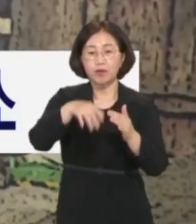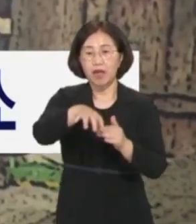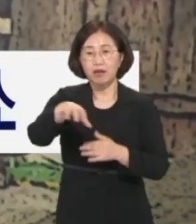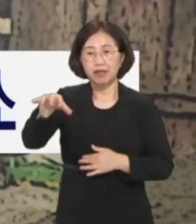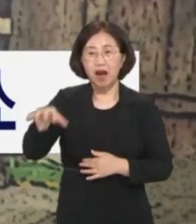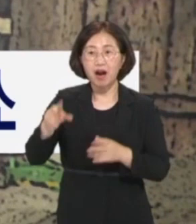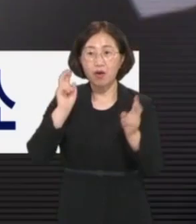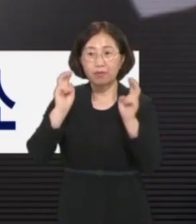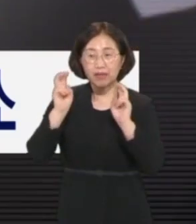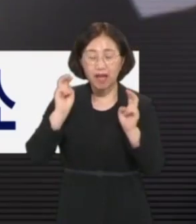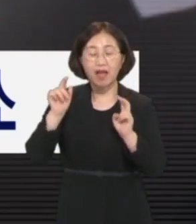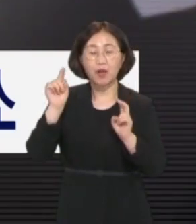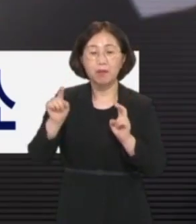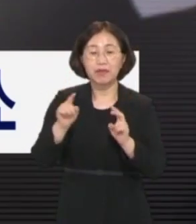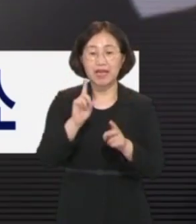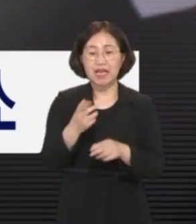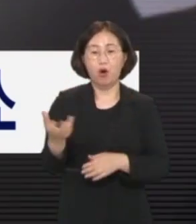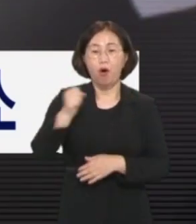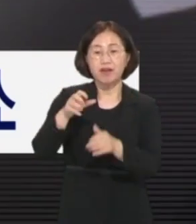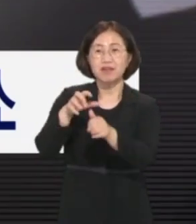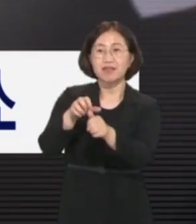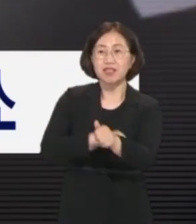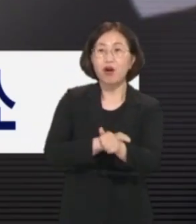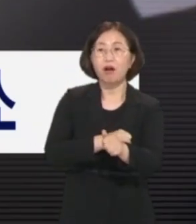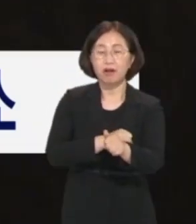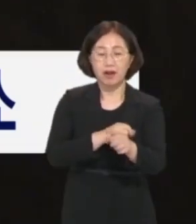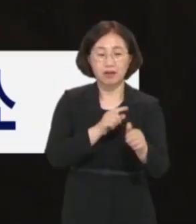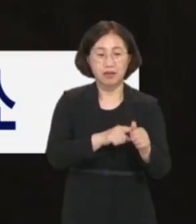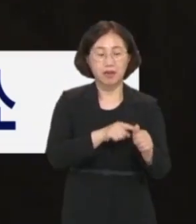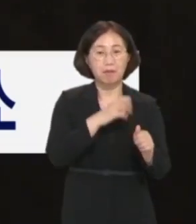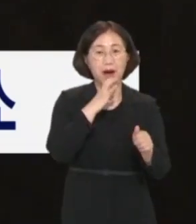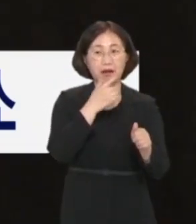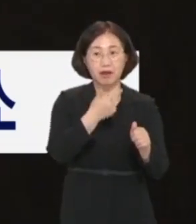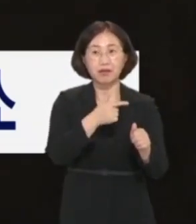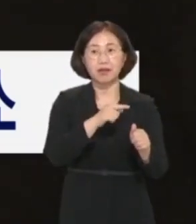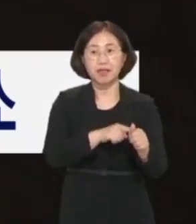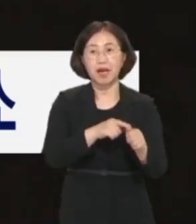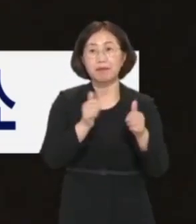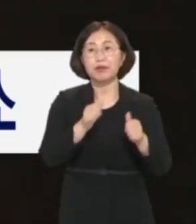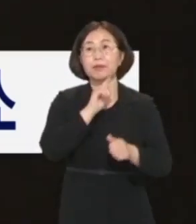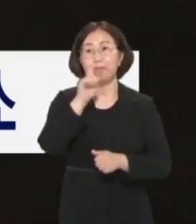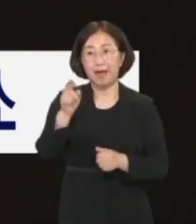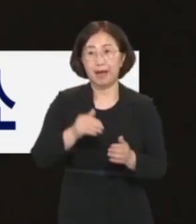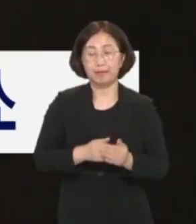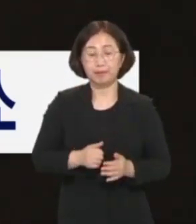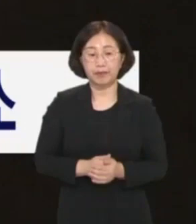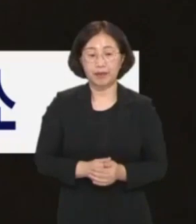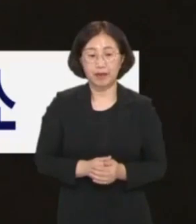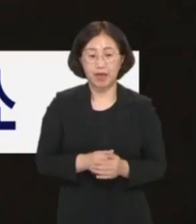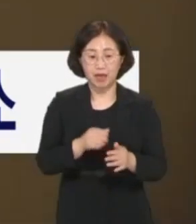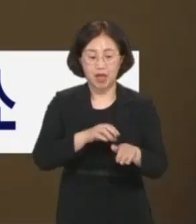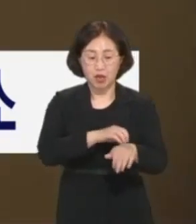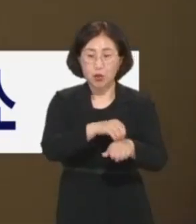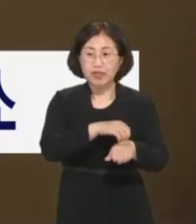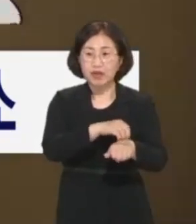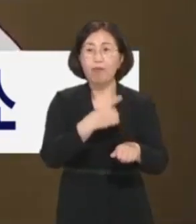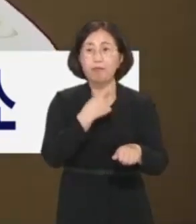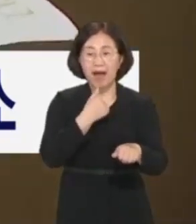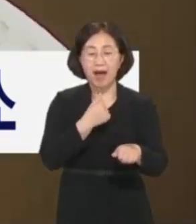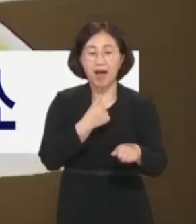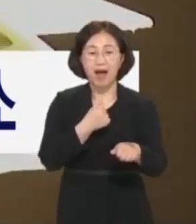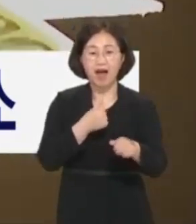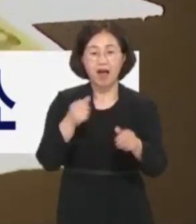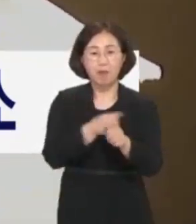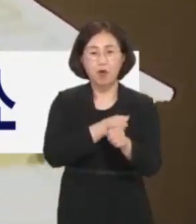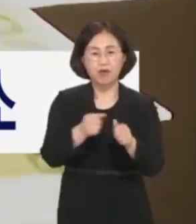현장 업체들로부터 1억원을 뜯어낸 혐의로 46살 a씨를 구속 기소했습니다 조직원 출신으로 다수의